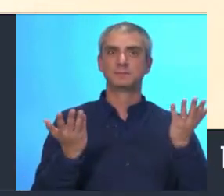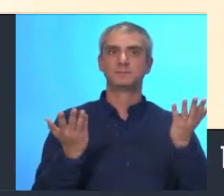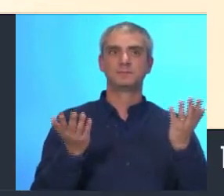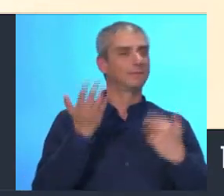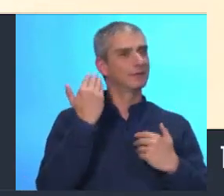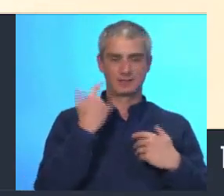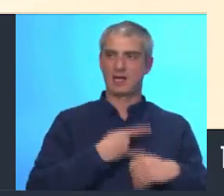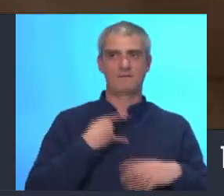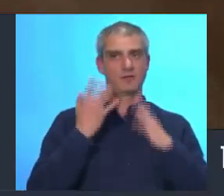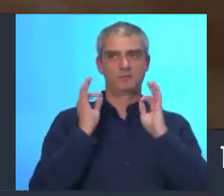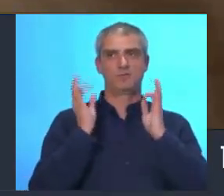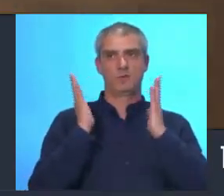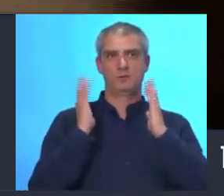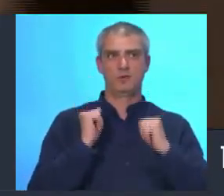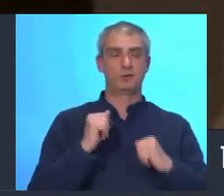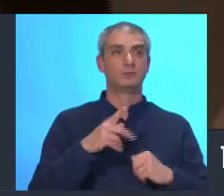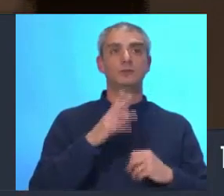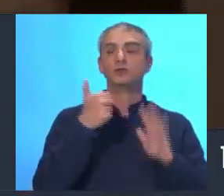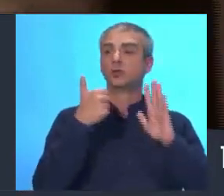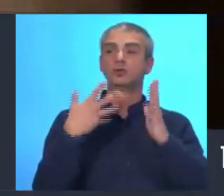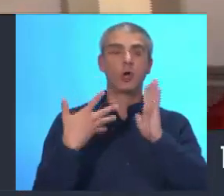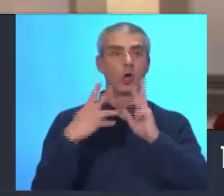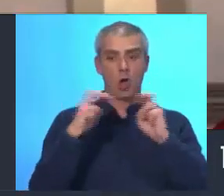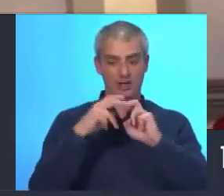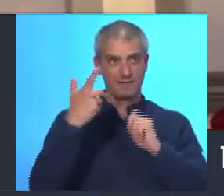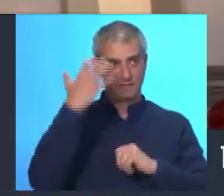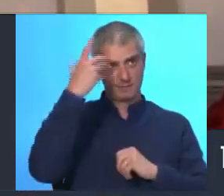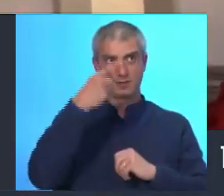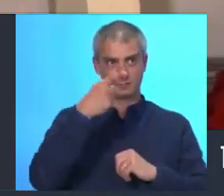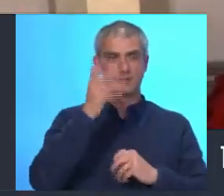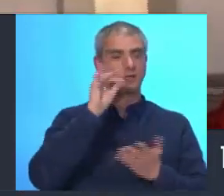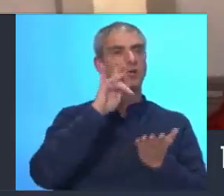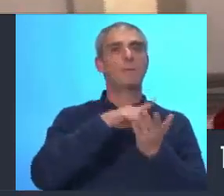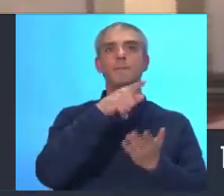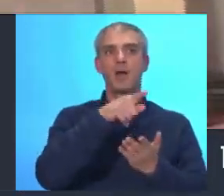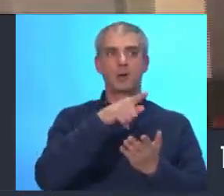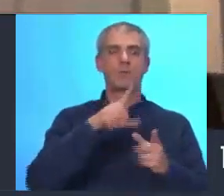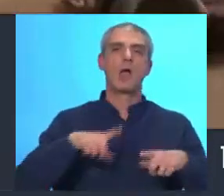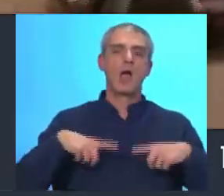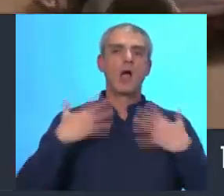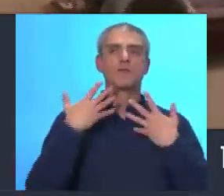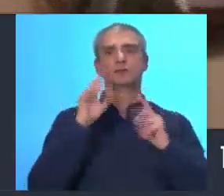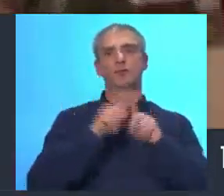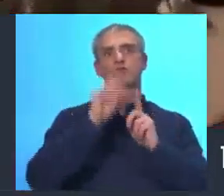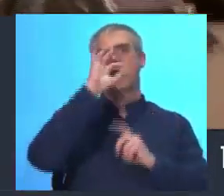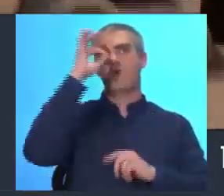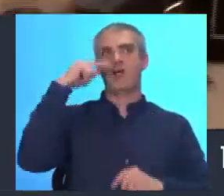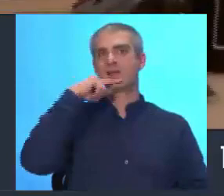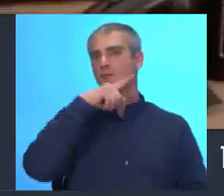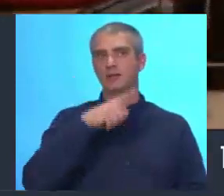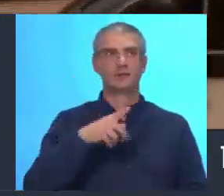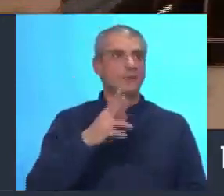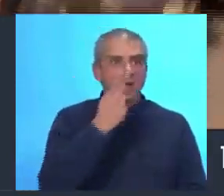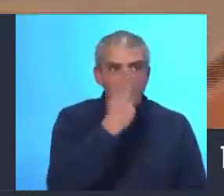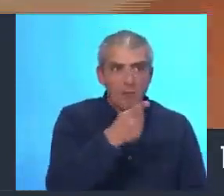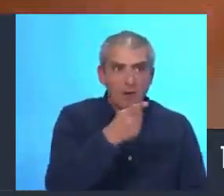והייתה חוויה מיוחדת מאוד. ששת החוקרים והמדענים שכונו רמונאוטים על שם המקום חיו ונשמו מאדים. כמו שאתם רואים, זה